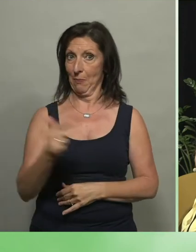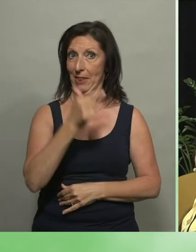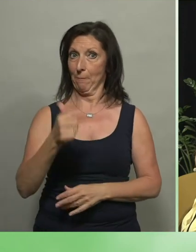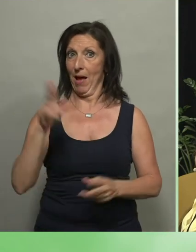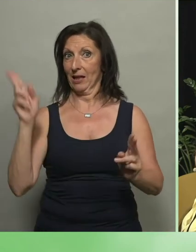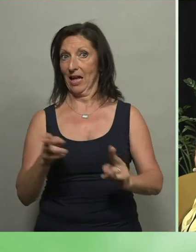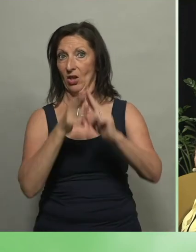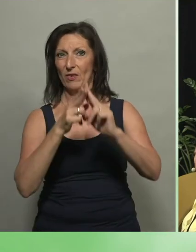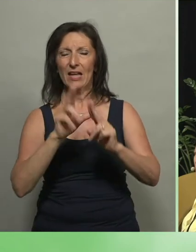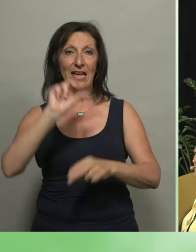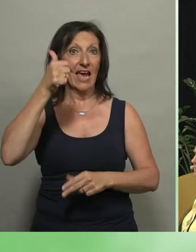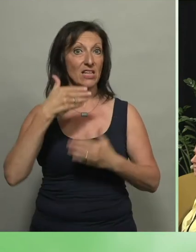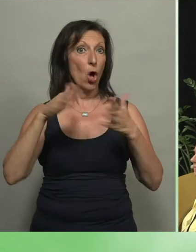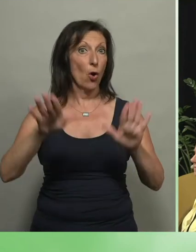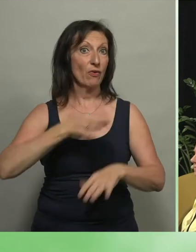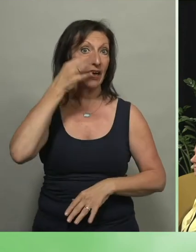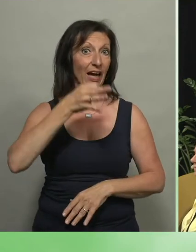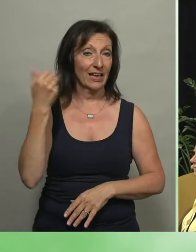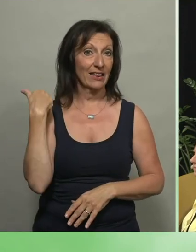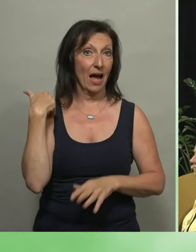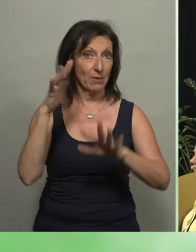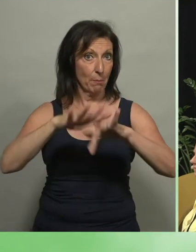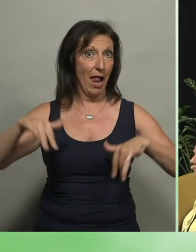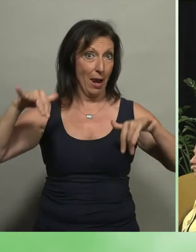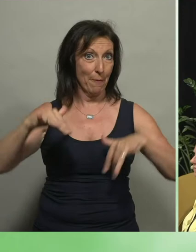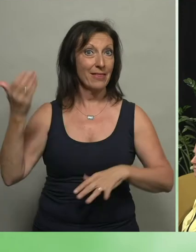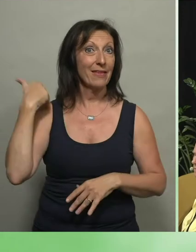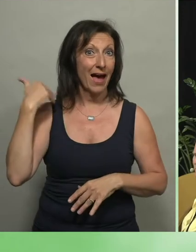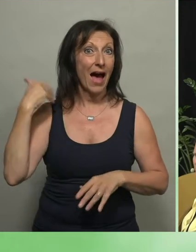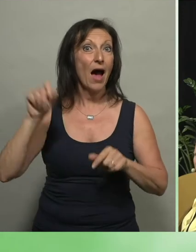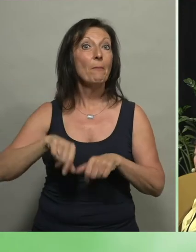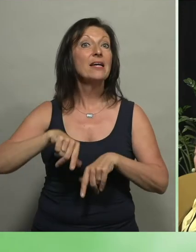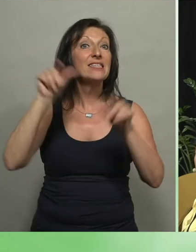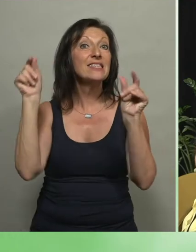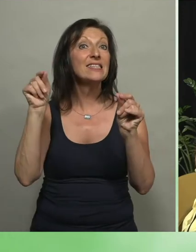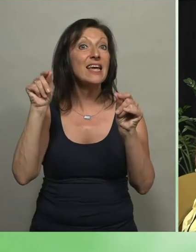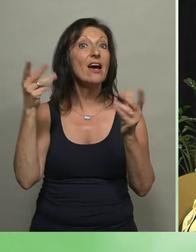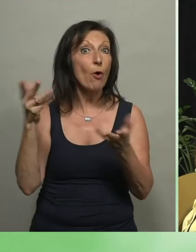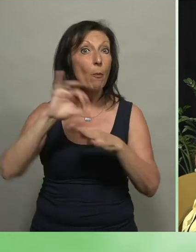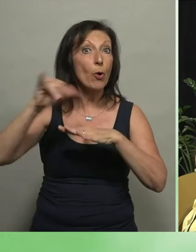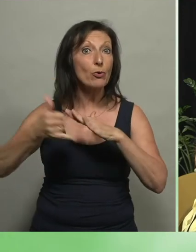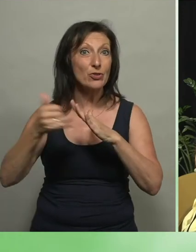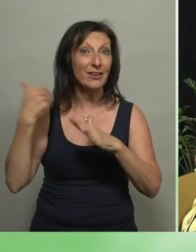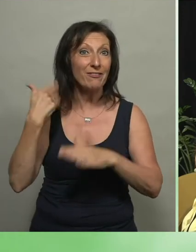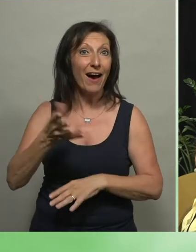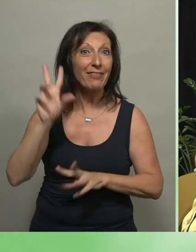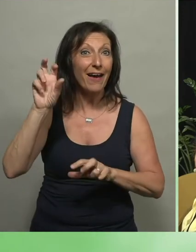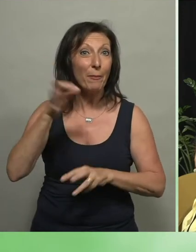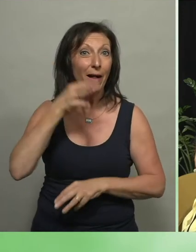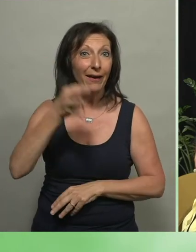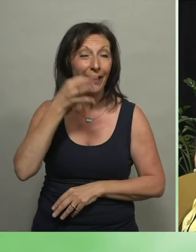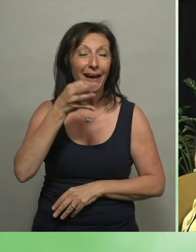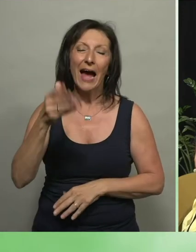Einer meiner ersten öffentlichen Reden waren im Parlament zum Zero Project zur Vorstellung. Aber auch dazwischen haben wir uns getroffen und es freut mich sehr, dass